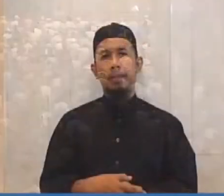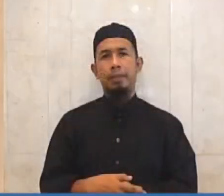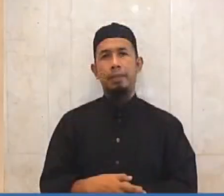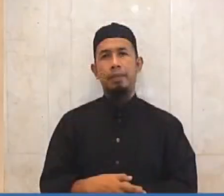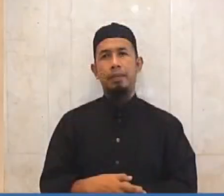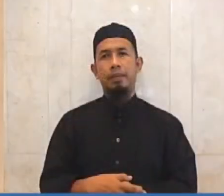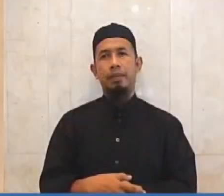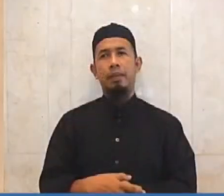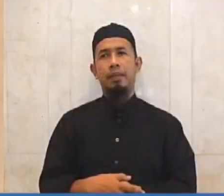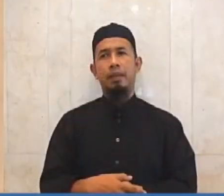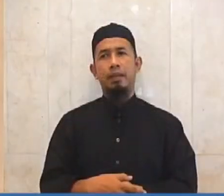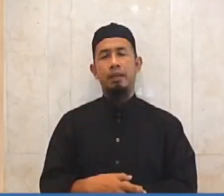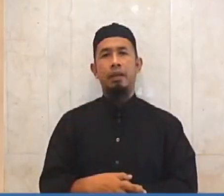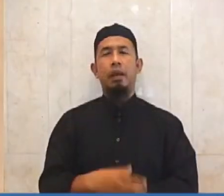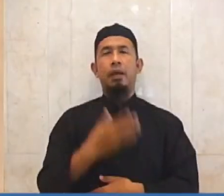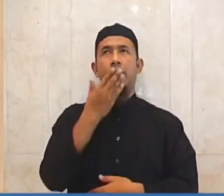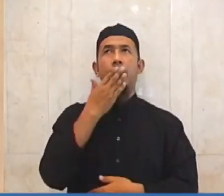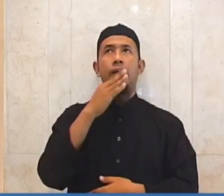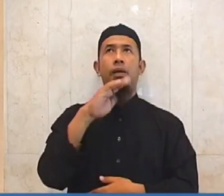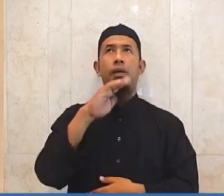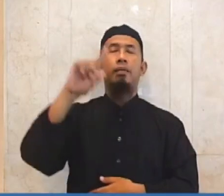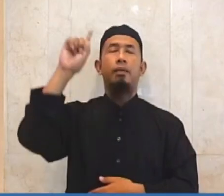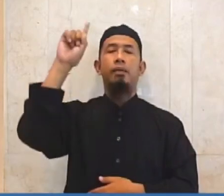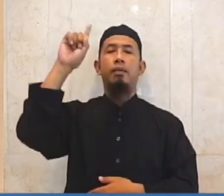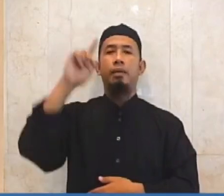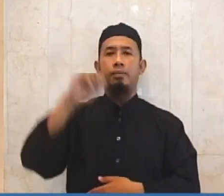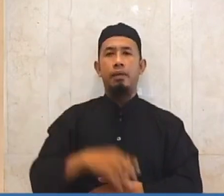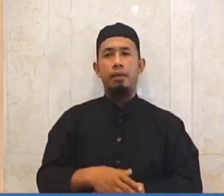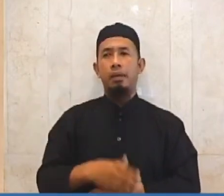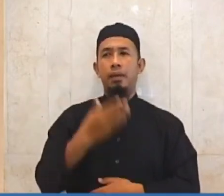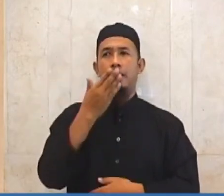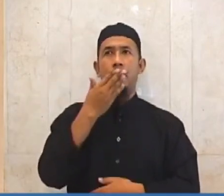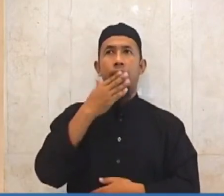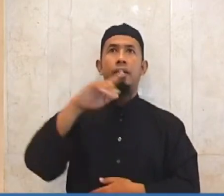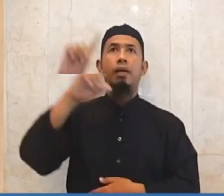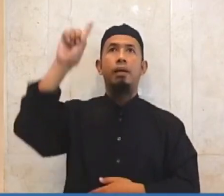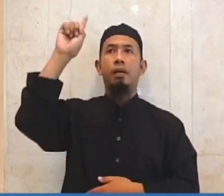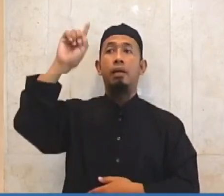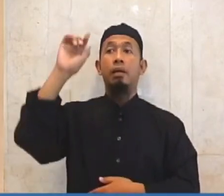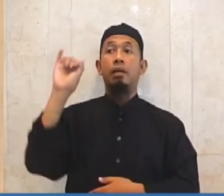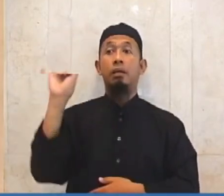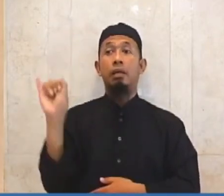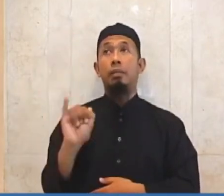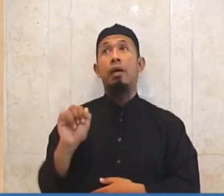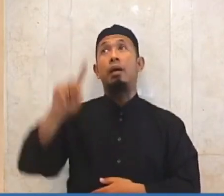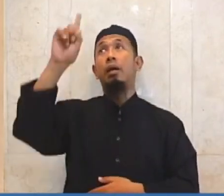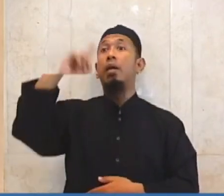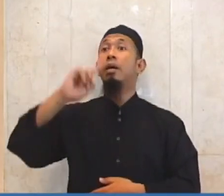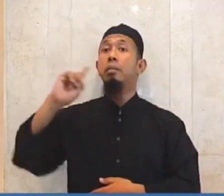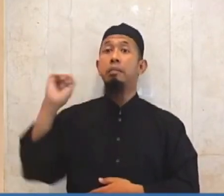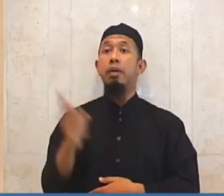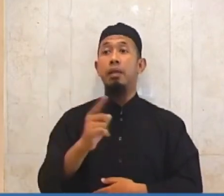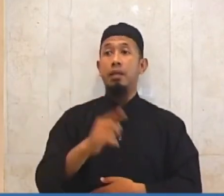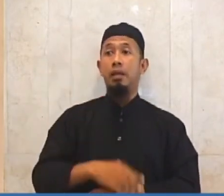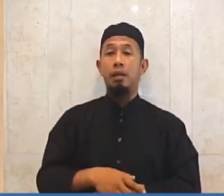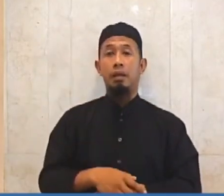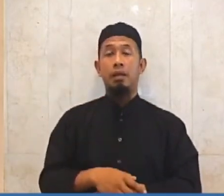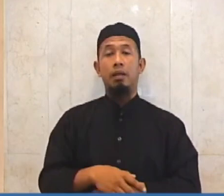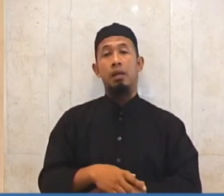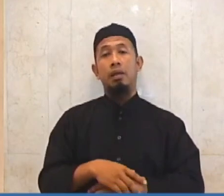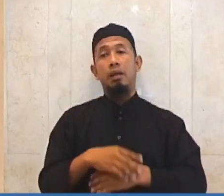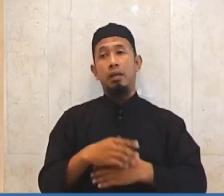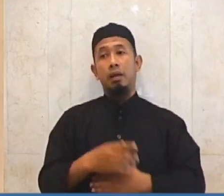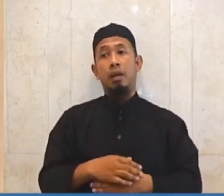Alim Alhamdulillah Alhamdulillahi Hamdan ktiranama Amar asadu Alla